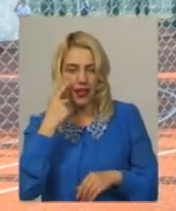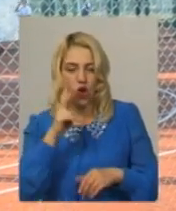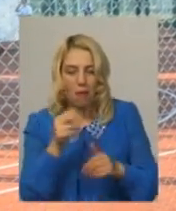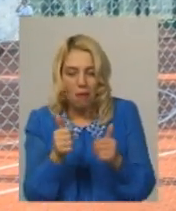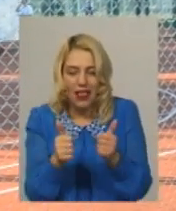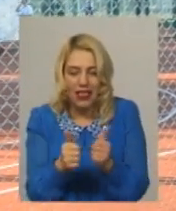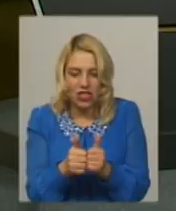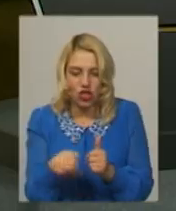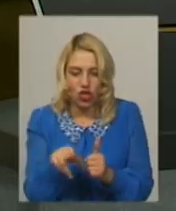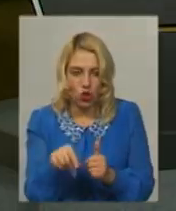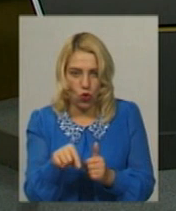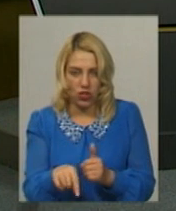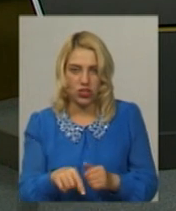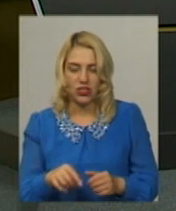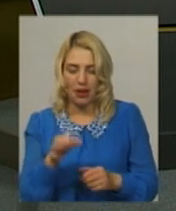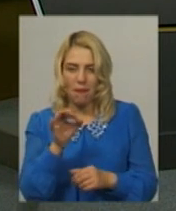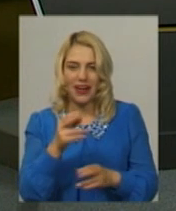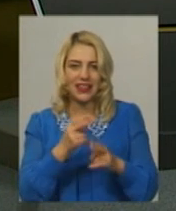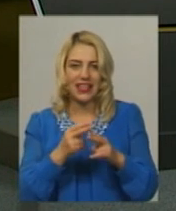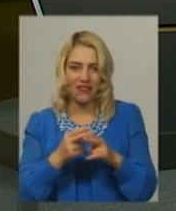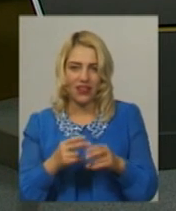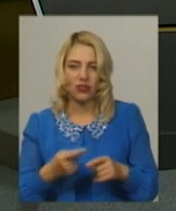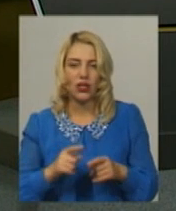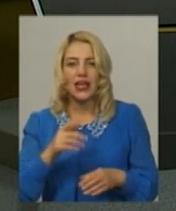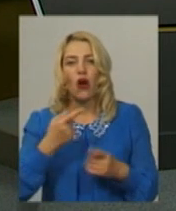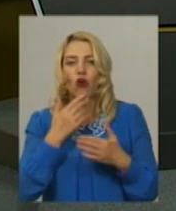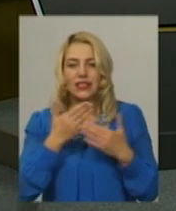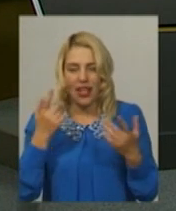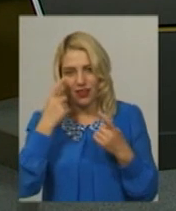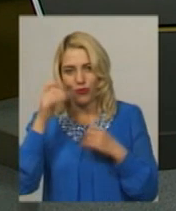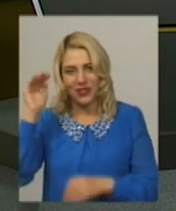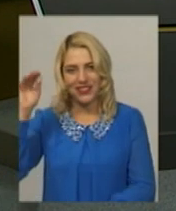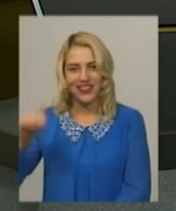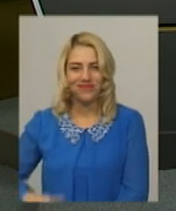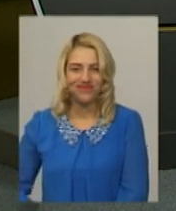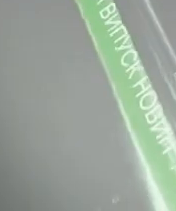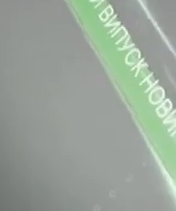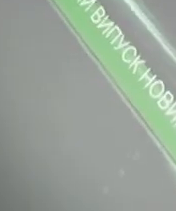ближче до кашенета. Це була остання інформація цього випуску. Побачимось.